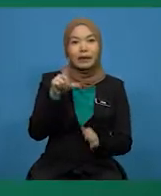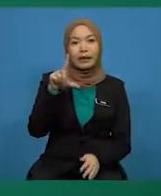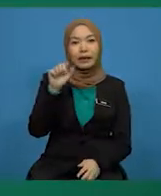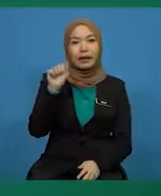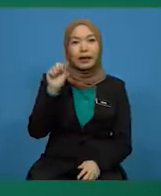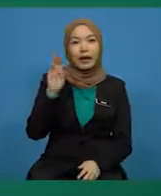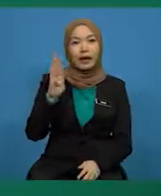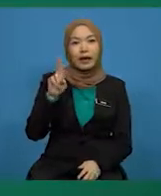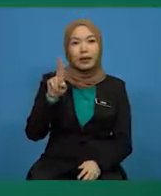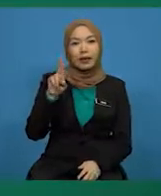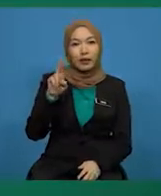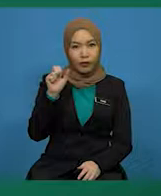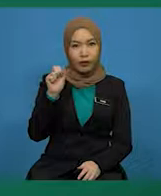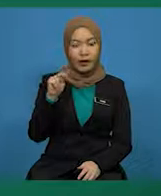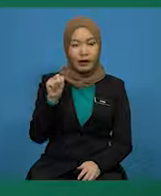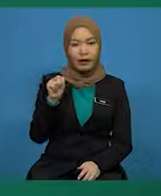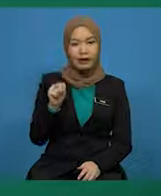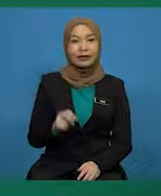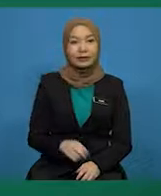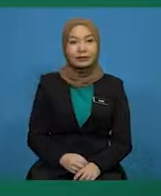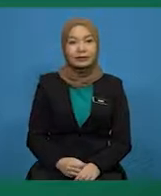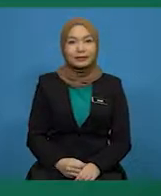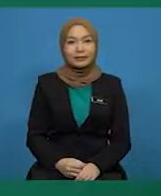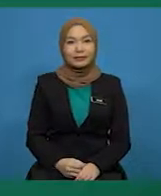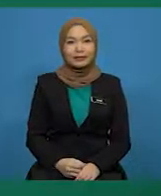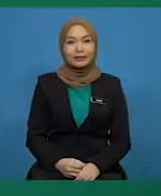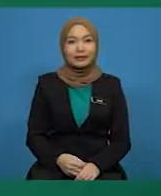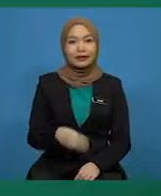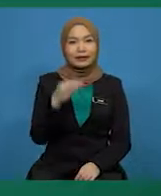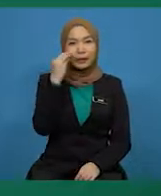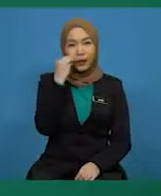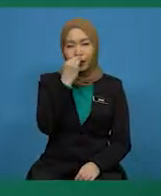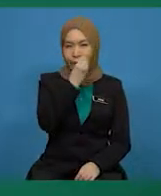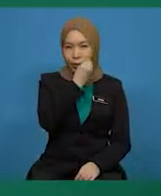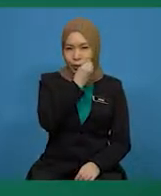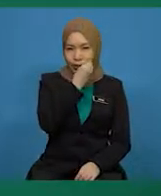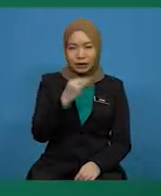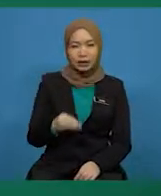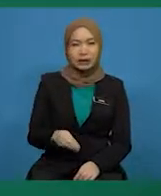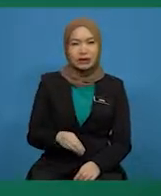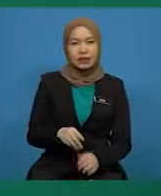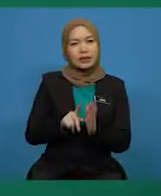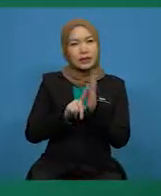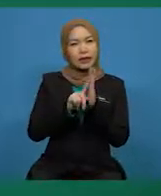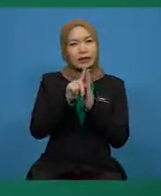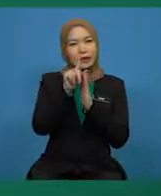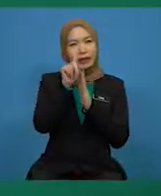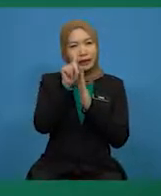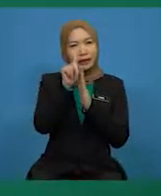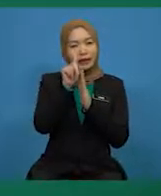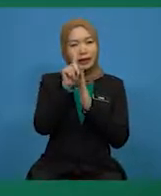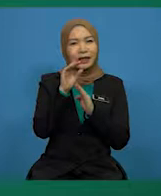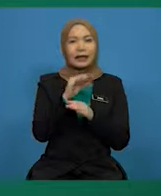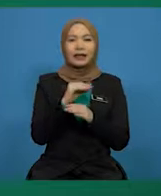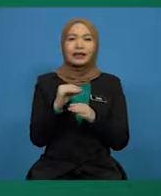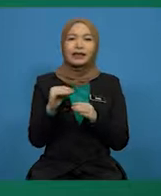ini? Jadi faktornya ialah kadar bunga. Jadi semakin tinggi kadar bunga, semakin rendah nilai